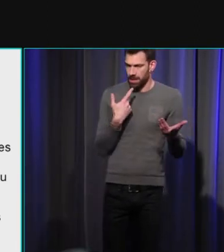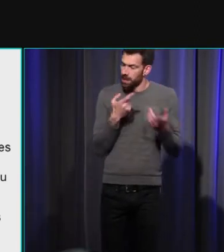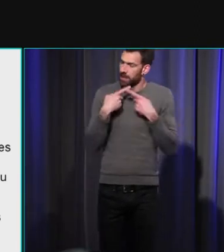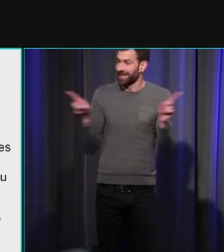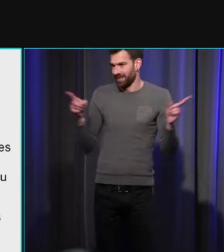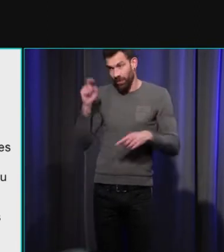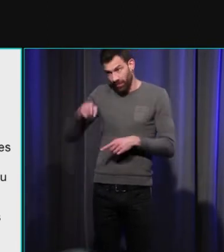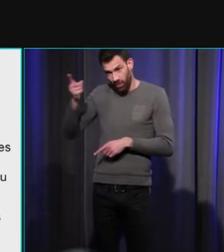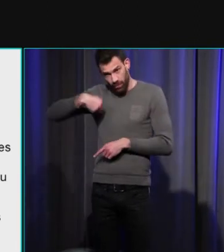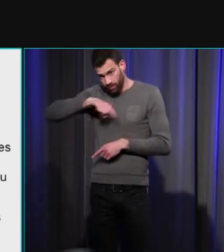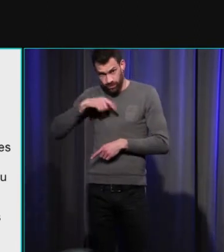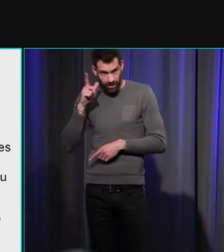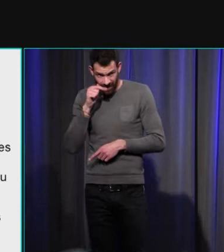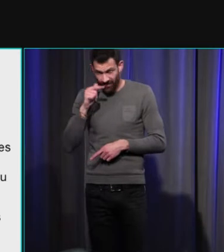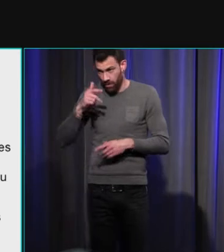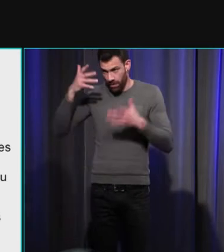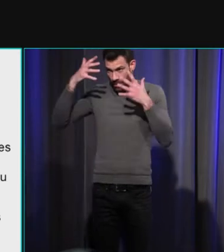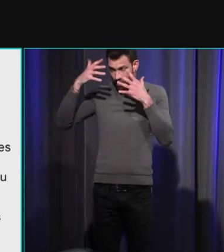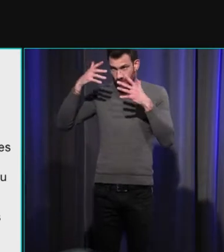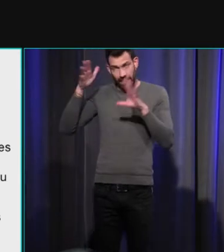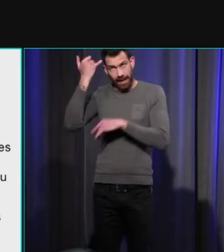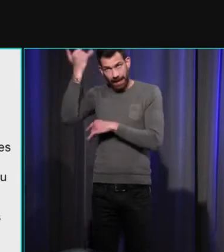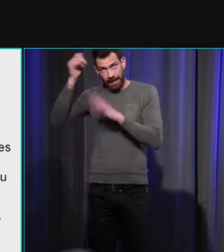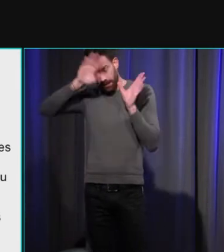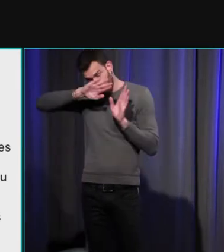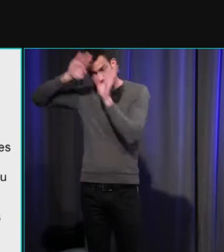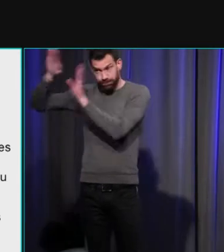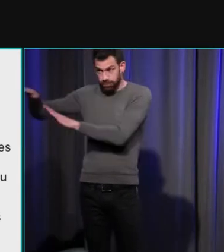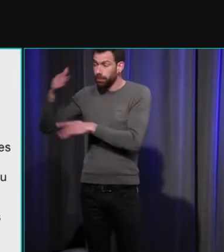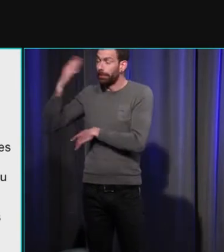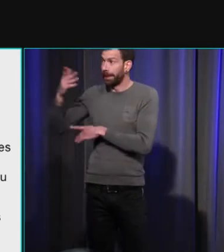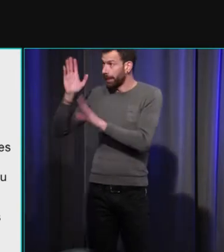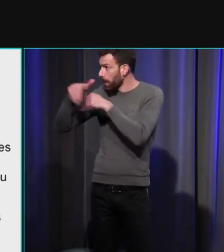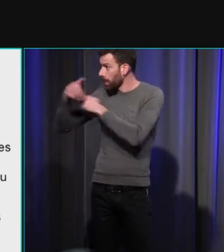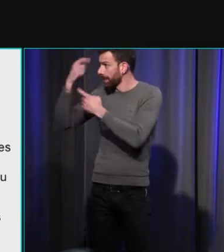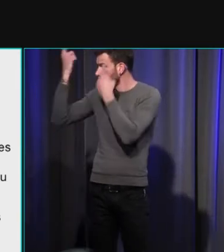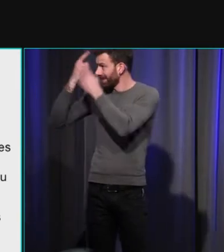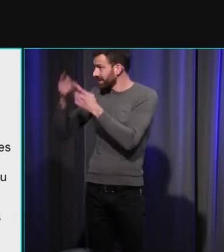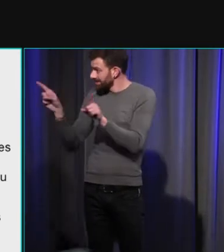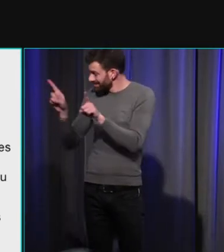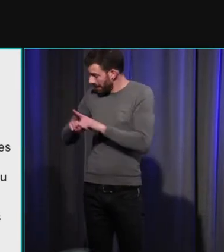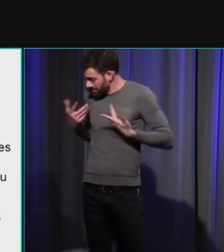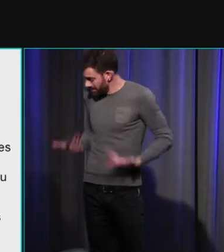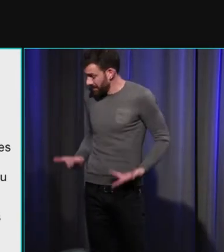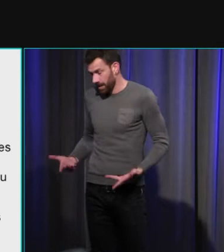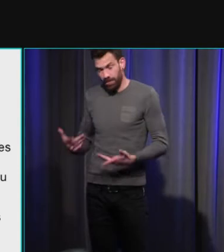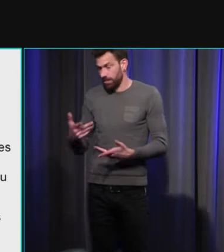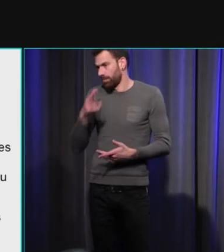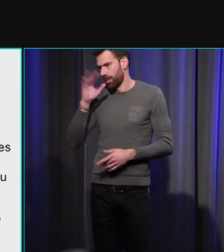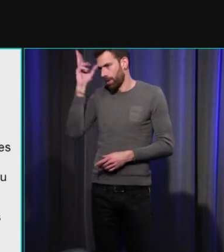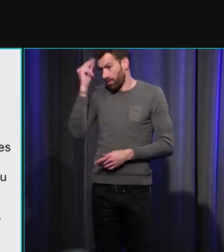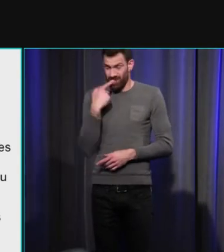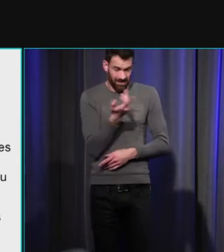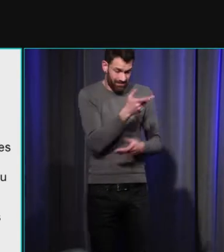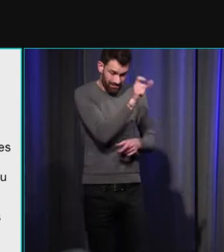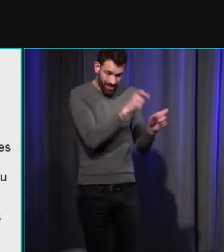devons faire mais si nous ne comprenons pas ça nous ne comprenons pas la croisade ces gens sont dans une situation quasi religieuse il